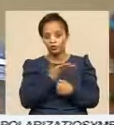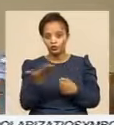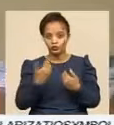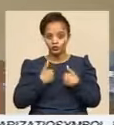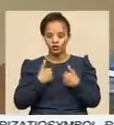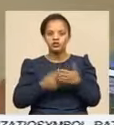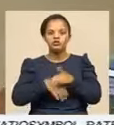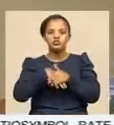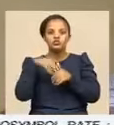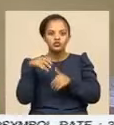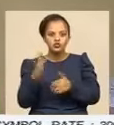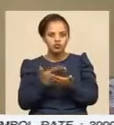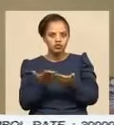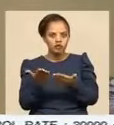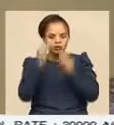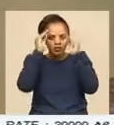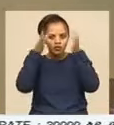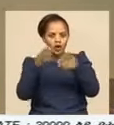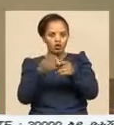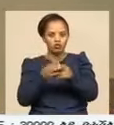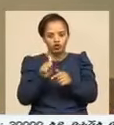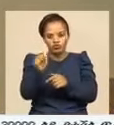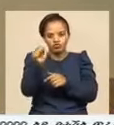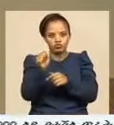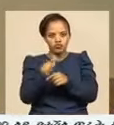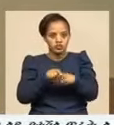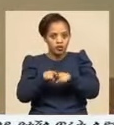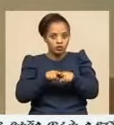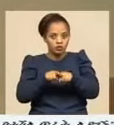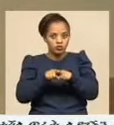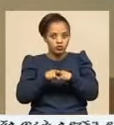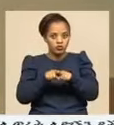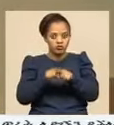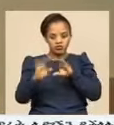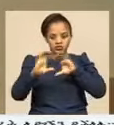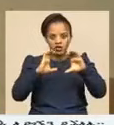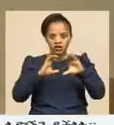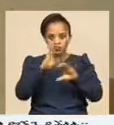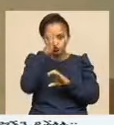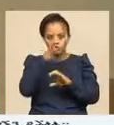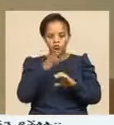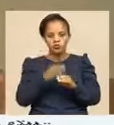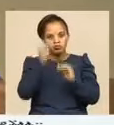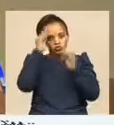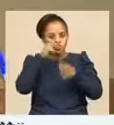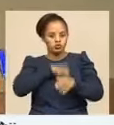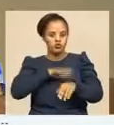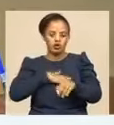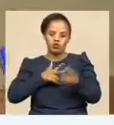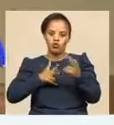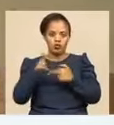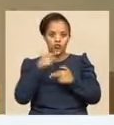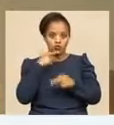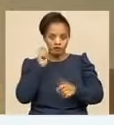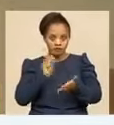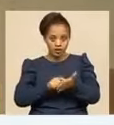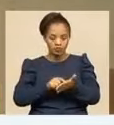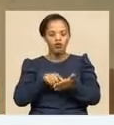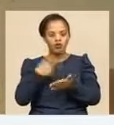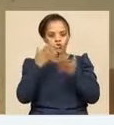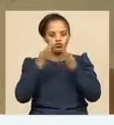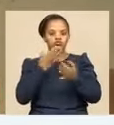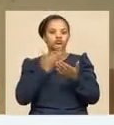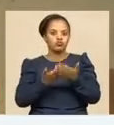አሉ። ከዛ ውጭ በሆነ ጉዳይ ላይ መምህራኑ ተግባብቱ ከመምህራኑ ጋር መግባባት ተፈጥሮ መምህሩ በደሞዙ ላይ ይቆረጥ ብሎ ሲፈርም ሲወስን ነው።